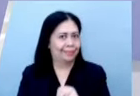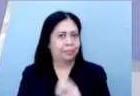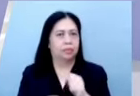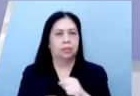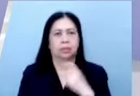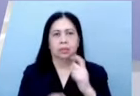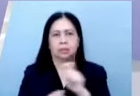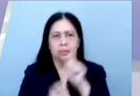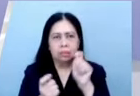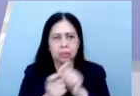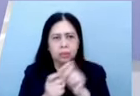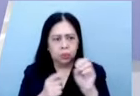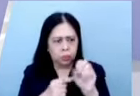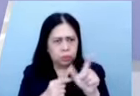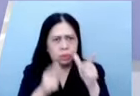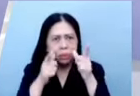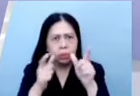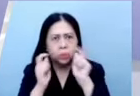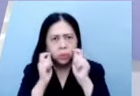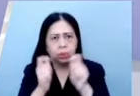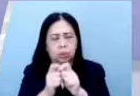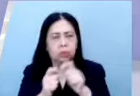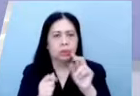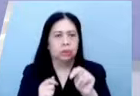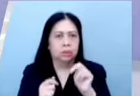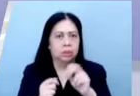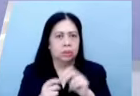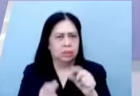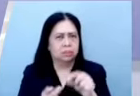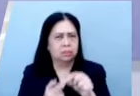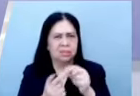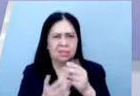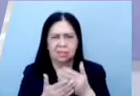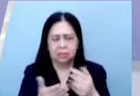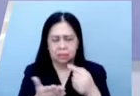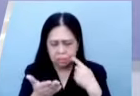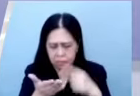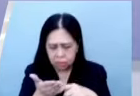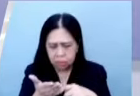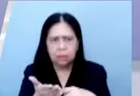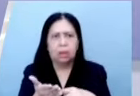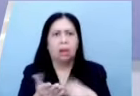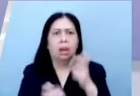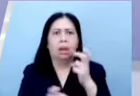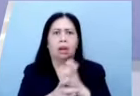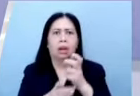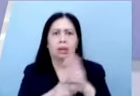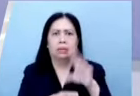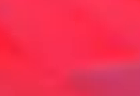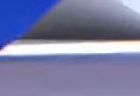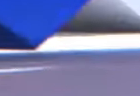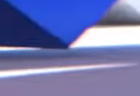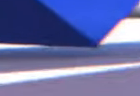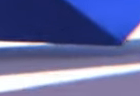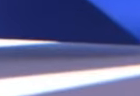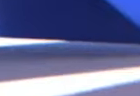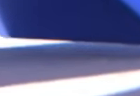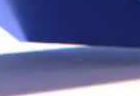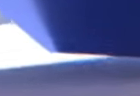nito ang orihinal at kakailanganin ng espesyal na gamit para ito'y matukoy na peke. Nakatutok si Mark Salazar.